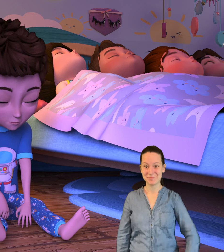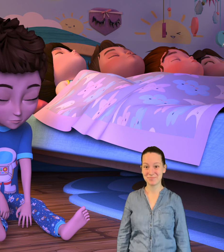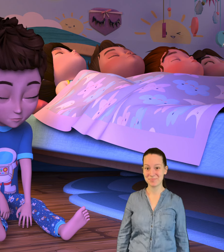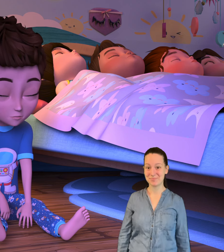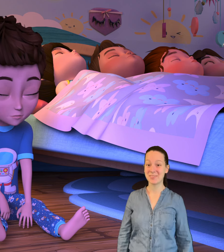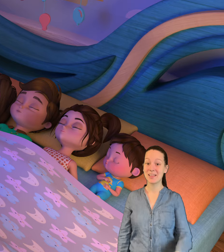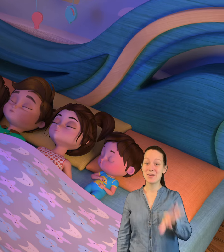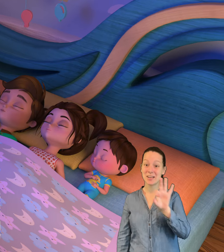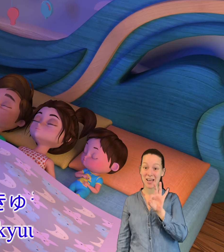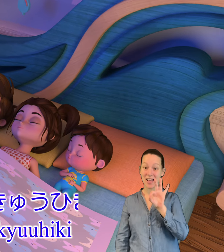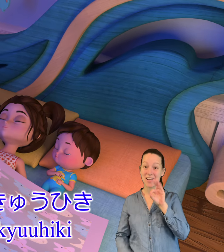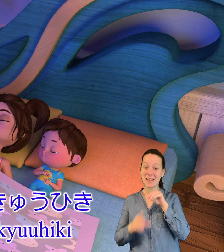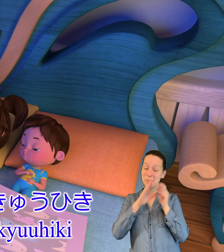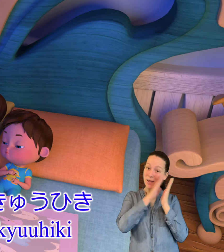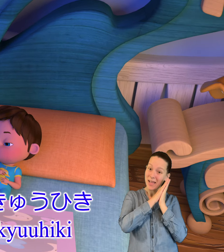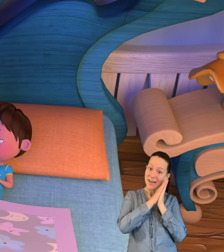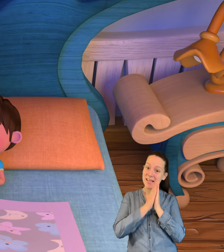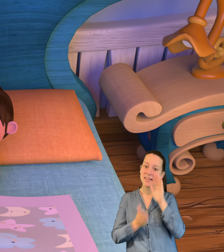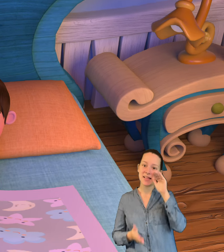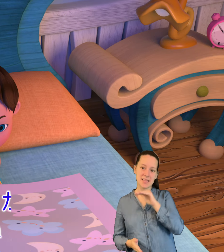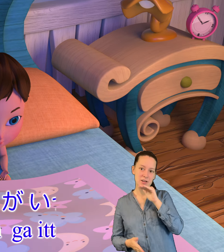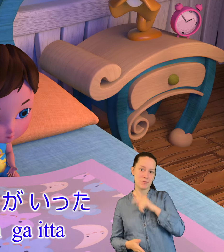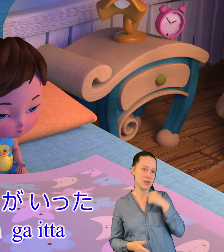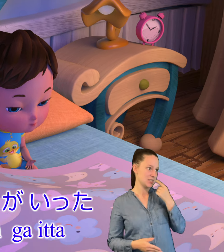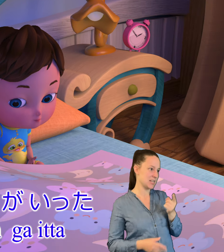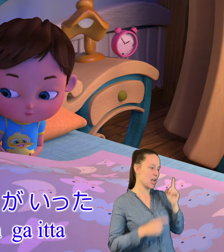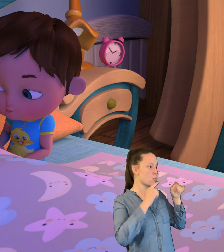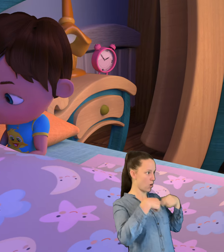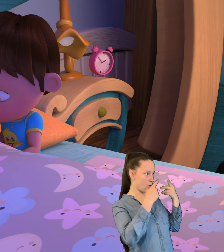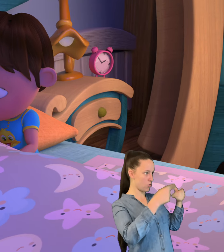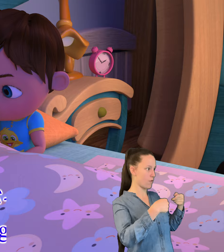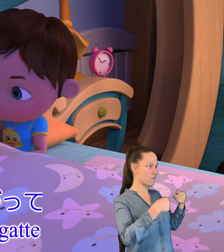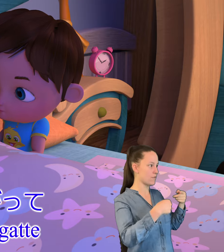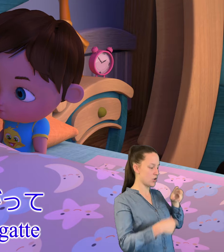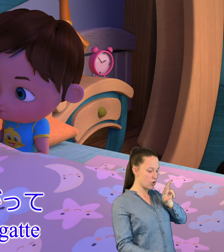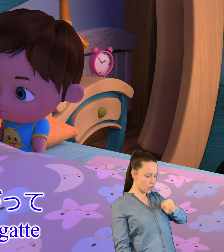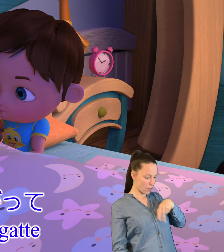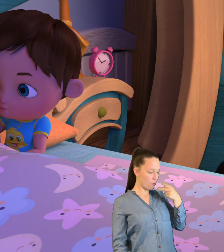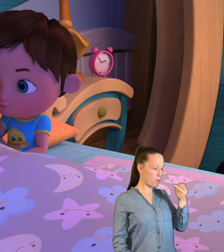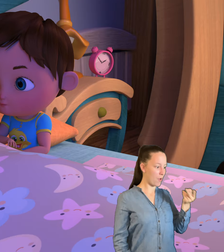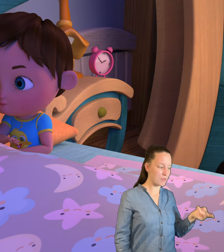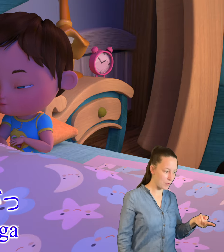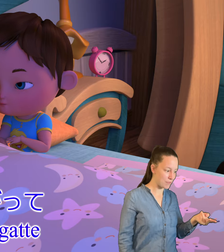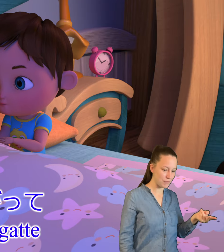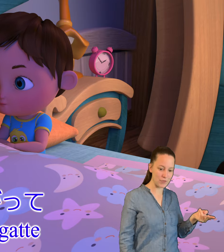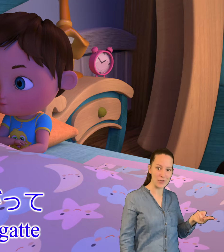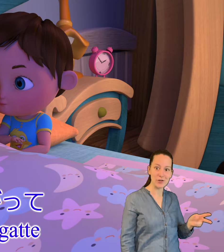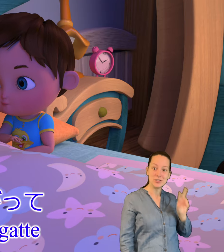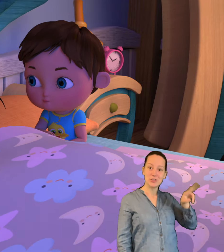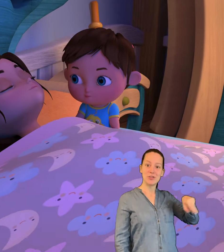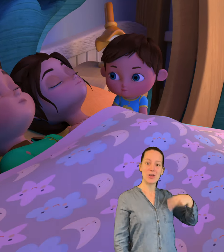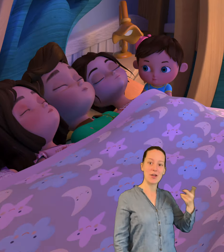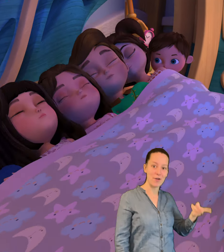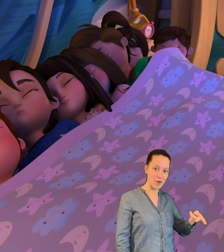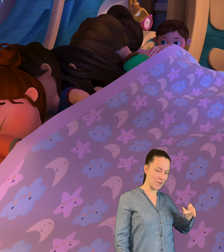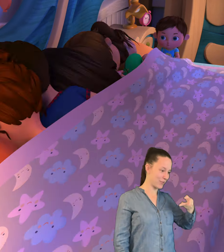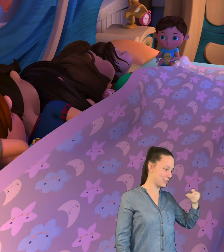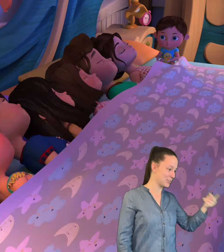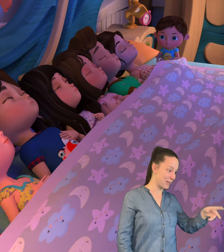たベッドに匹ちびちゃんが行った転がって転がって